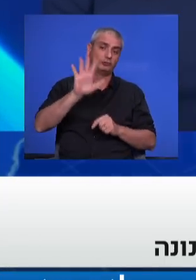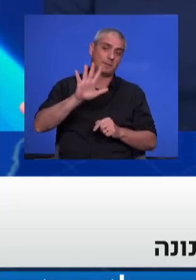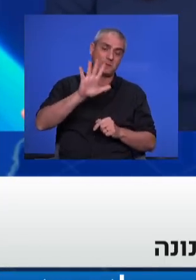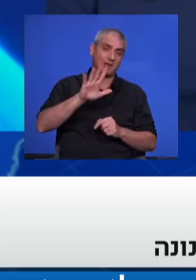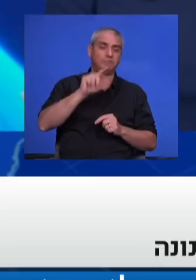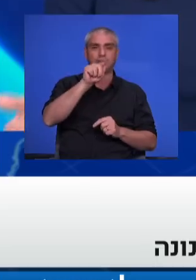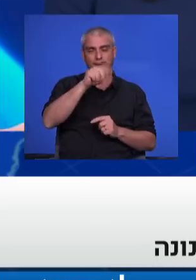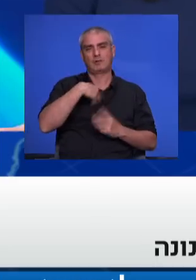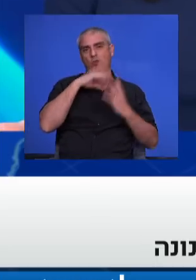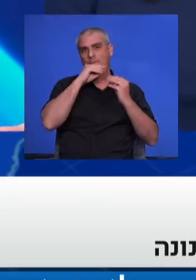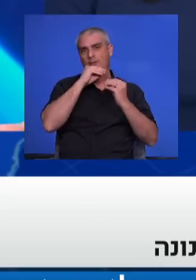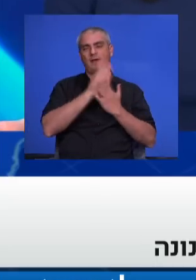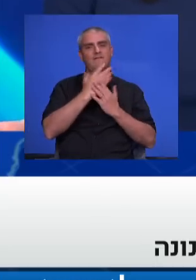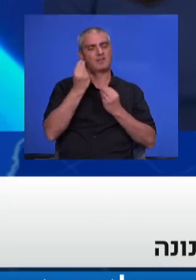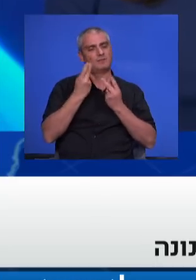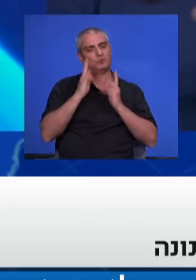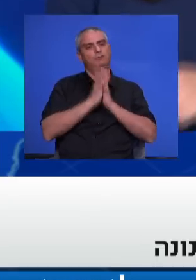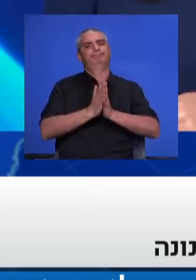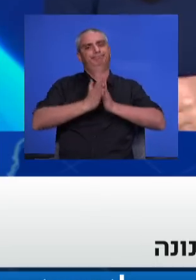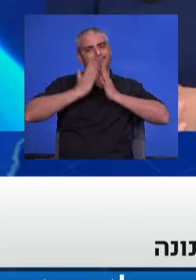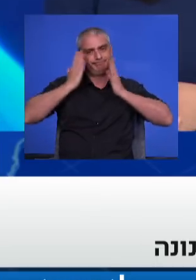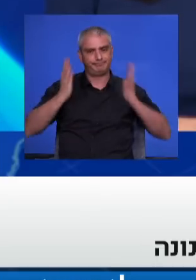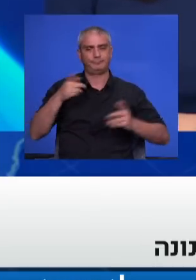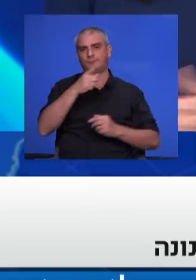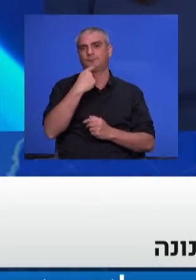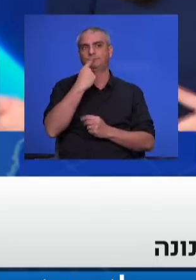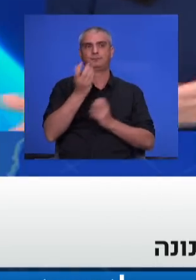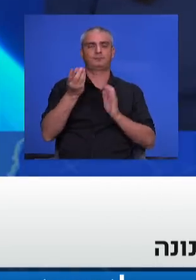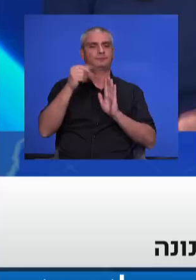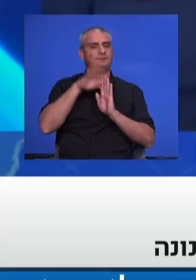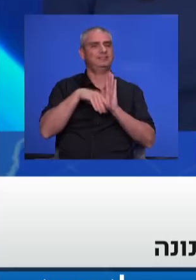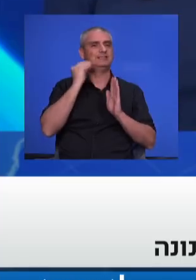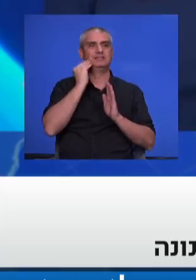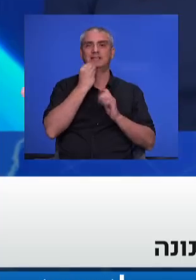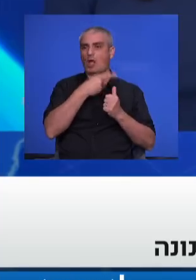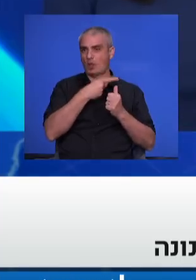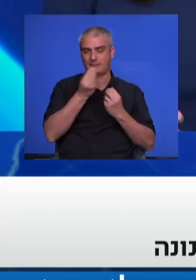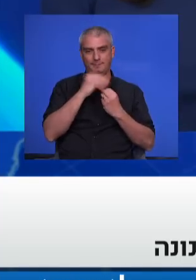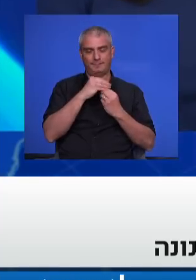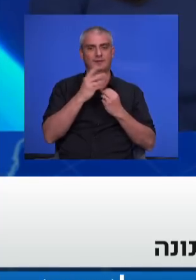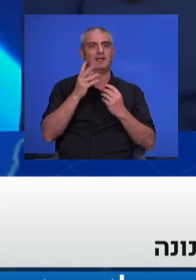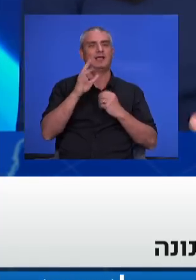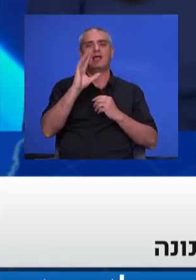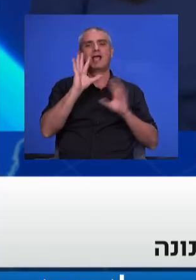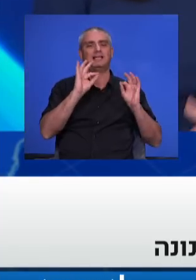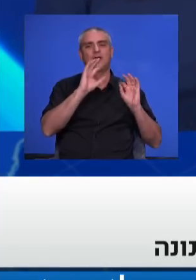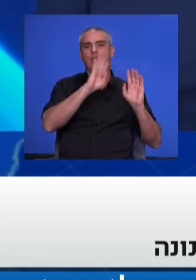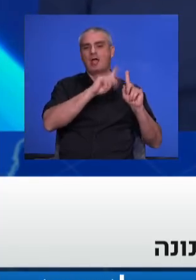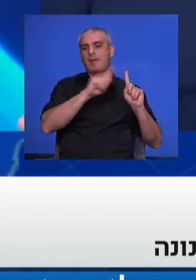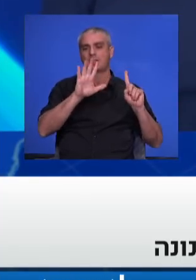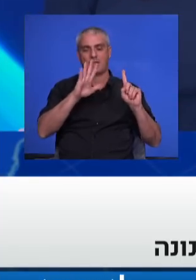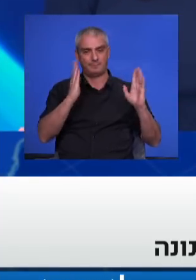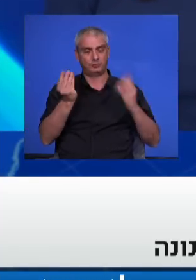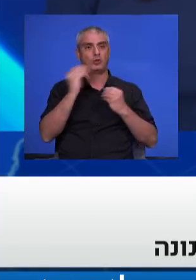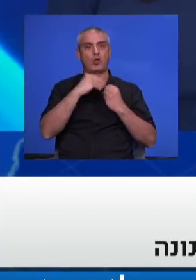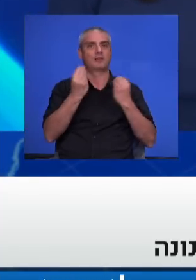שם אנחנו מדברים על צעדים יותר מרחיקי לכת. הוא העריך את ההנחות בצהרונים בעשירונים 4-5. אנחנו נראה עוד